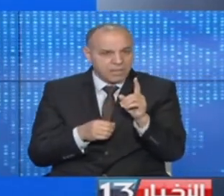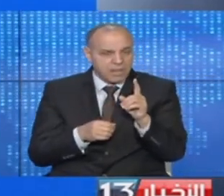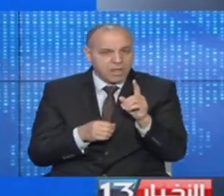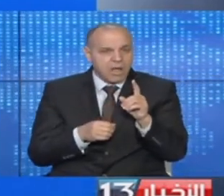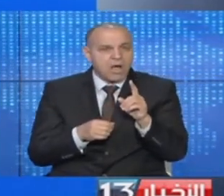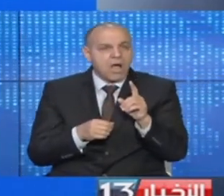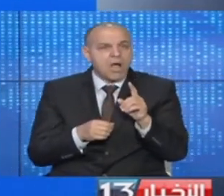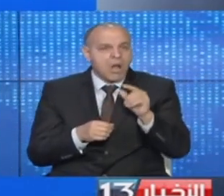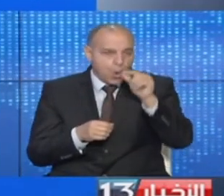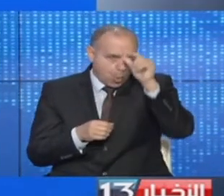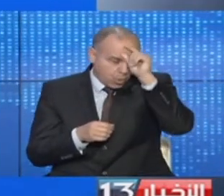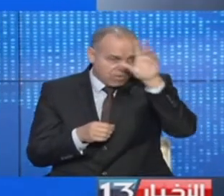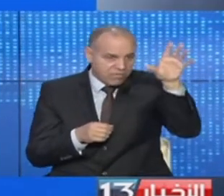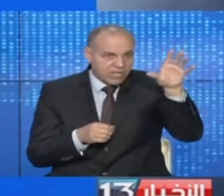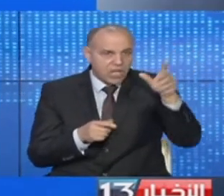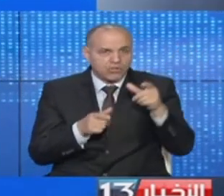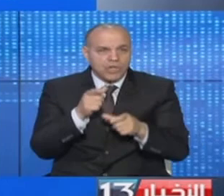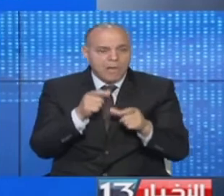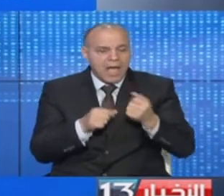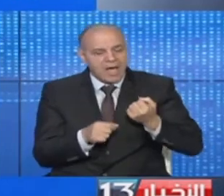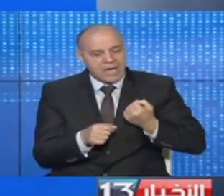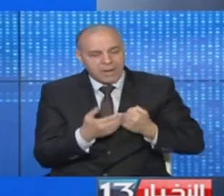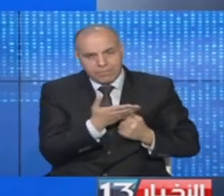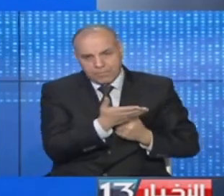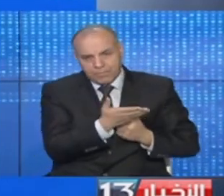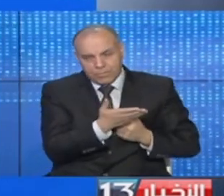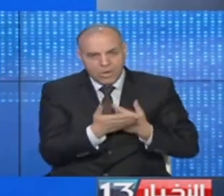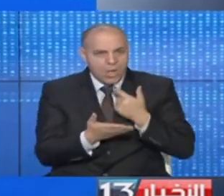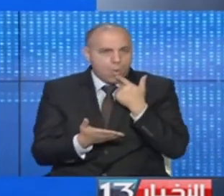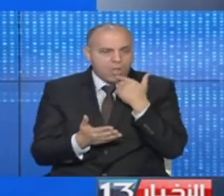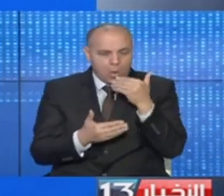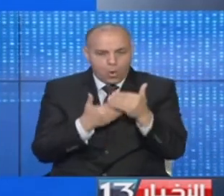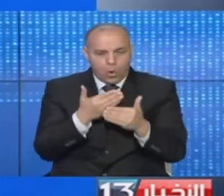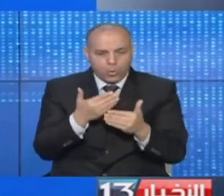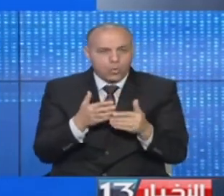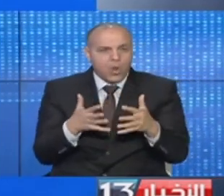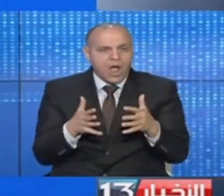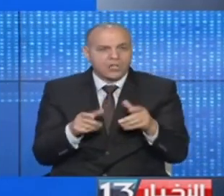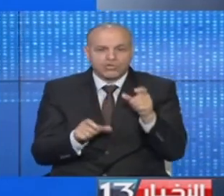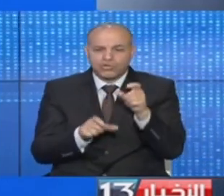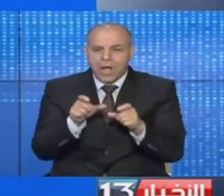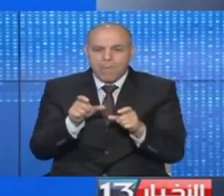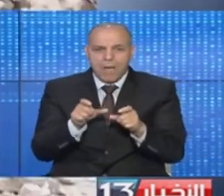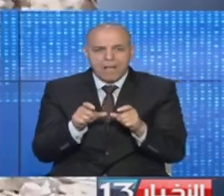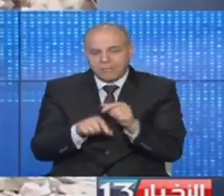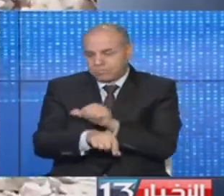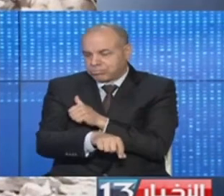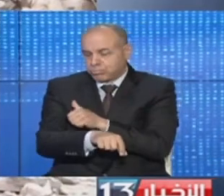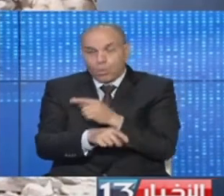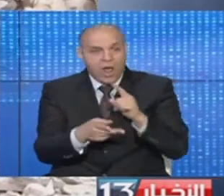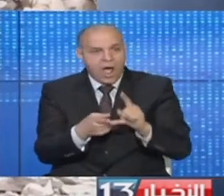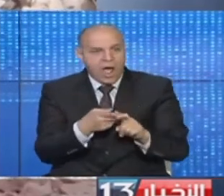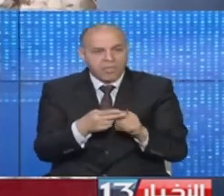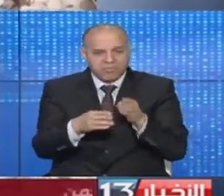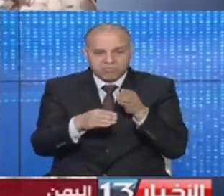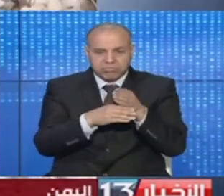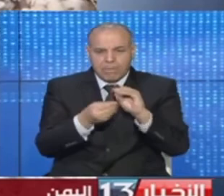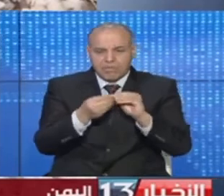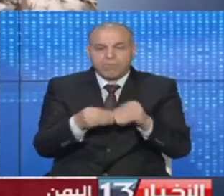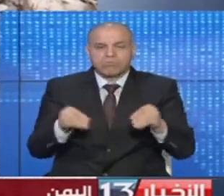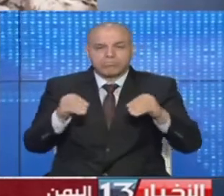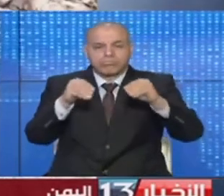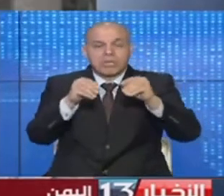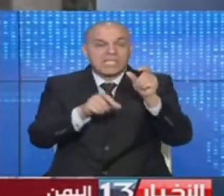ستصنف الحوثيين في اليمن كجماعة إرهابية، وهي خطوة تخشى جماعات الإغاثة أن تؤدي إلى تفاقم